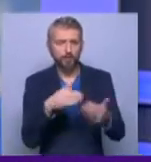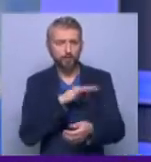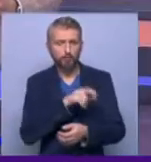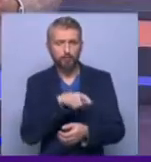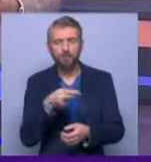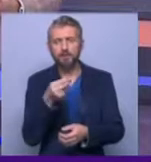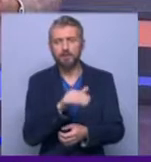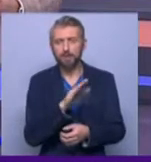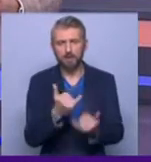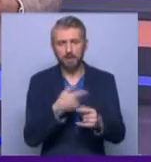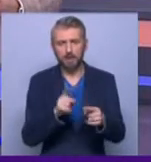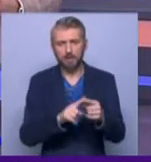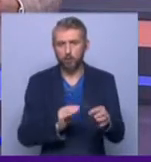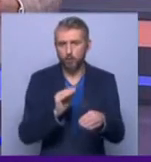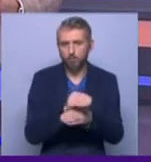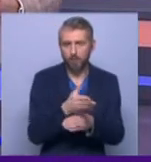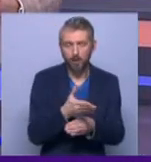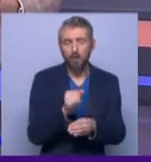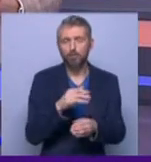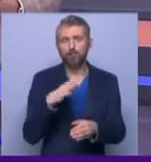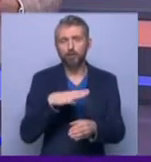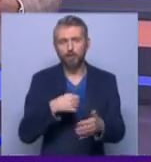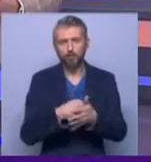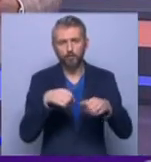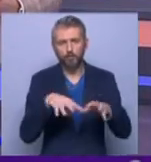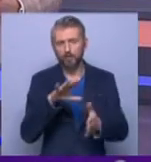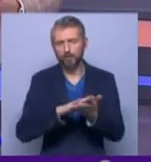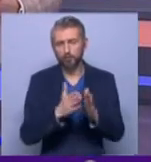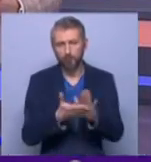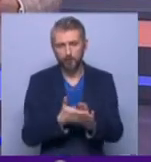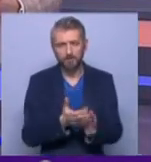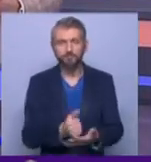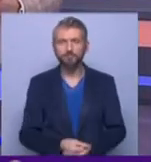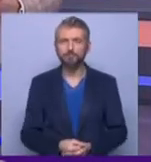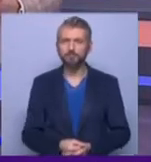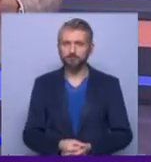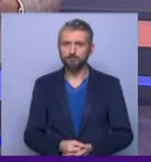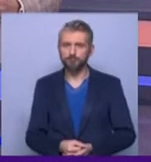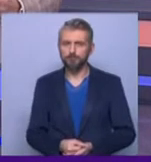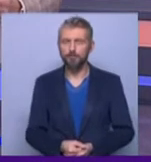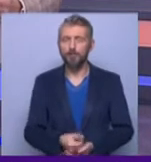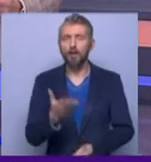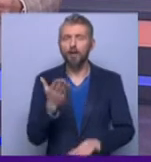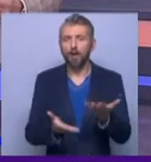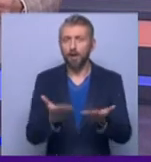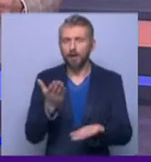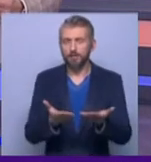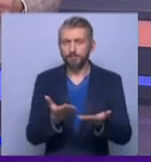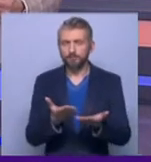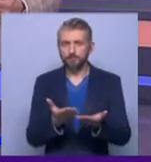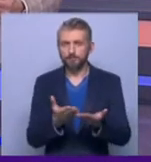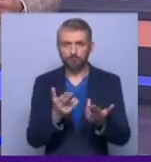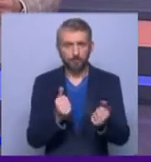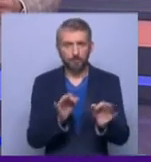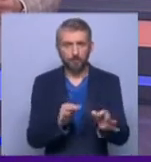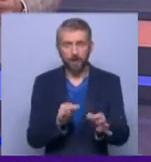не платити зараз ці донарахування і чекати до вирішення ситуації по суті. Як же вона нарешті вирішиться? А якщо їм подумати, пане